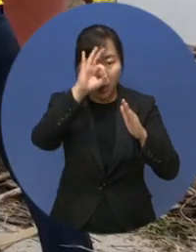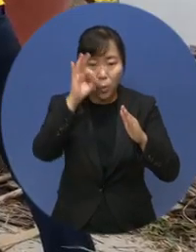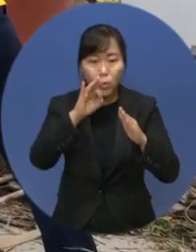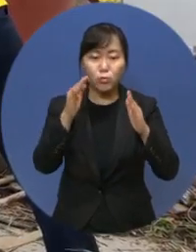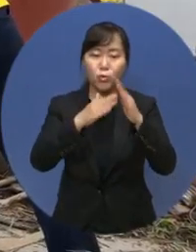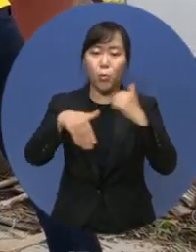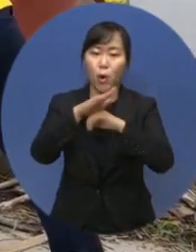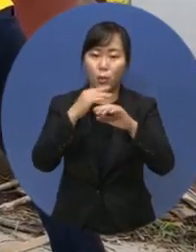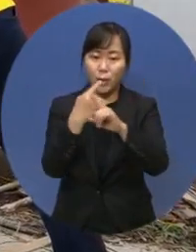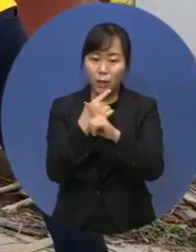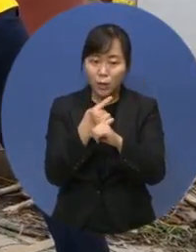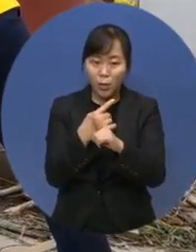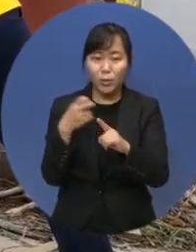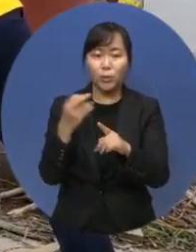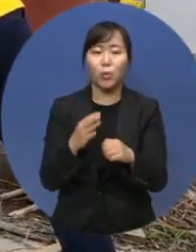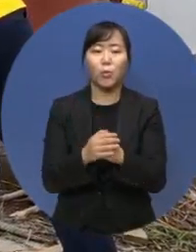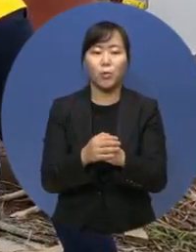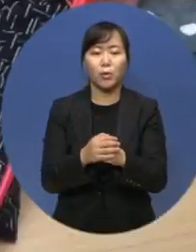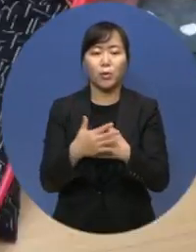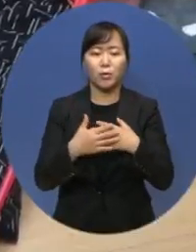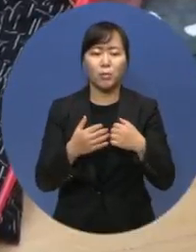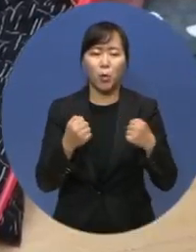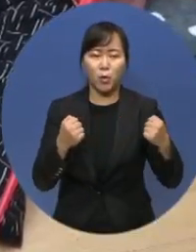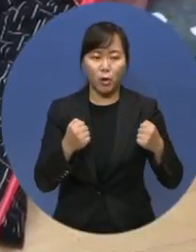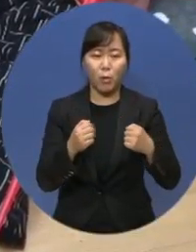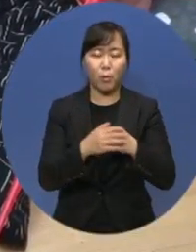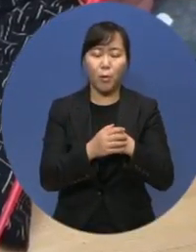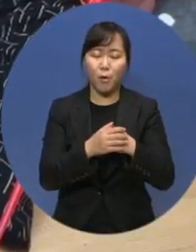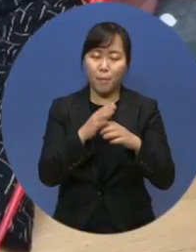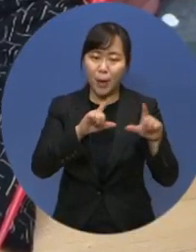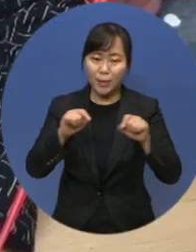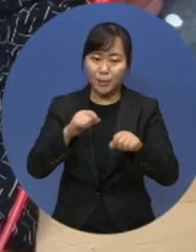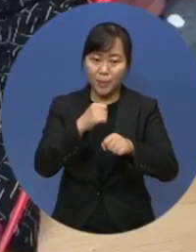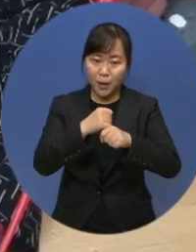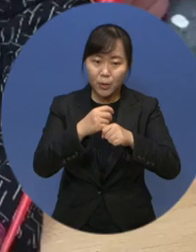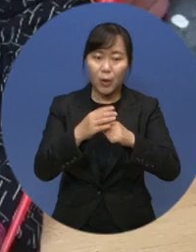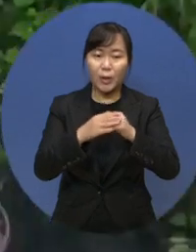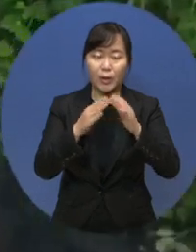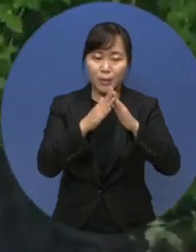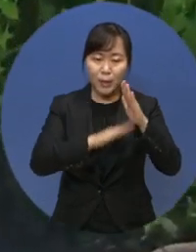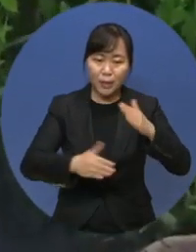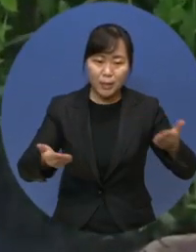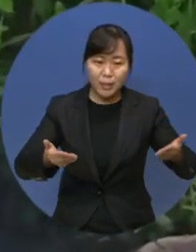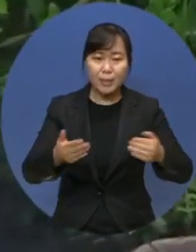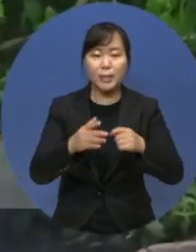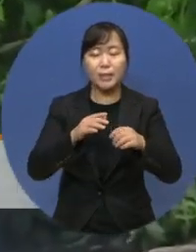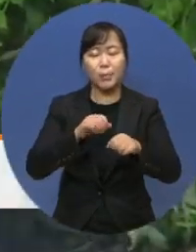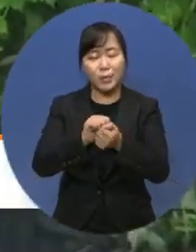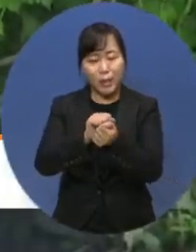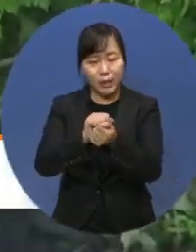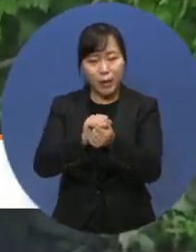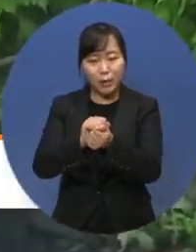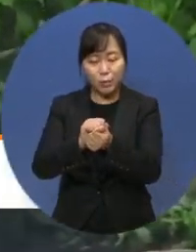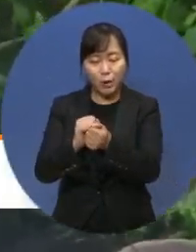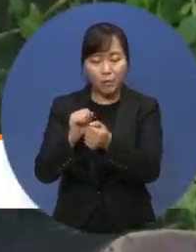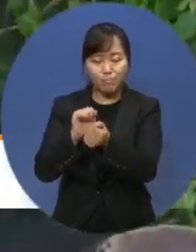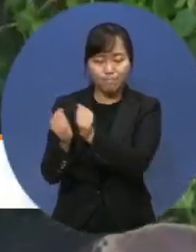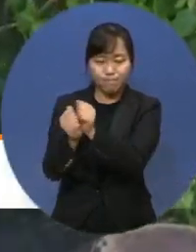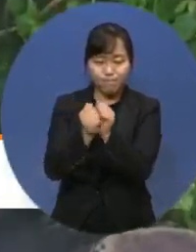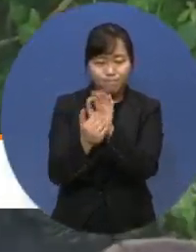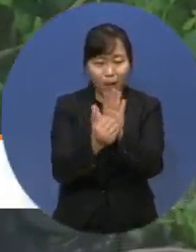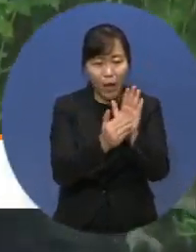주거환경 개선 그리고 영양 반찬 배달 가사와 세탁 소독 방역과 병원 동행 등